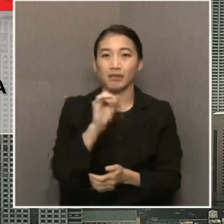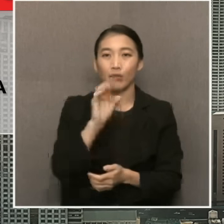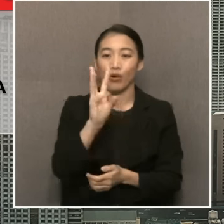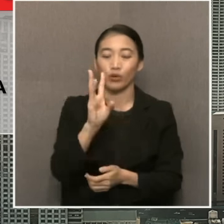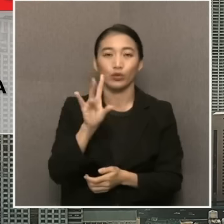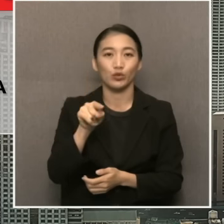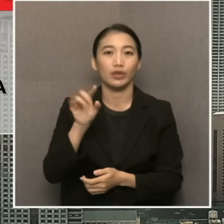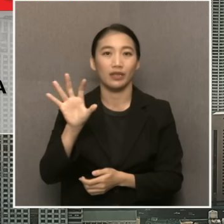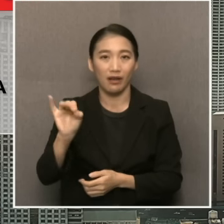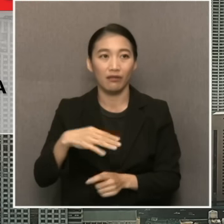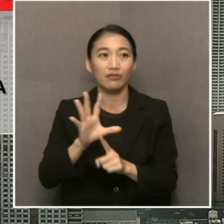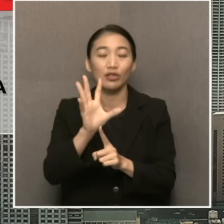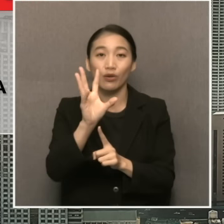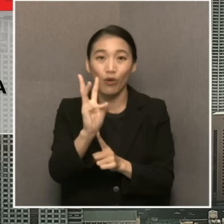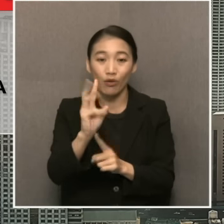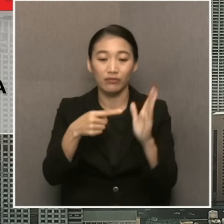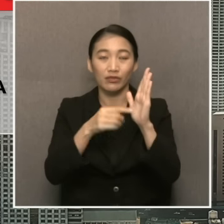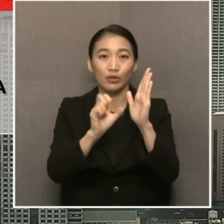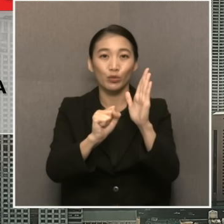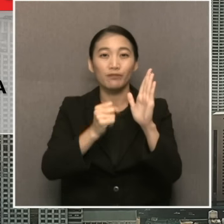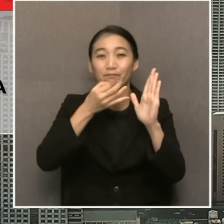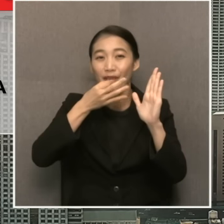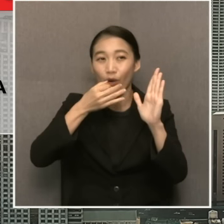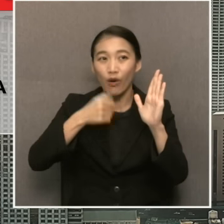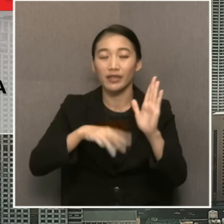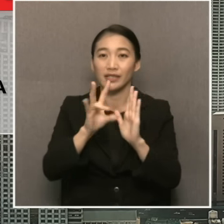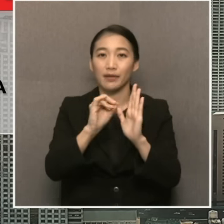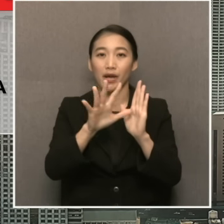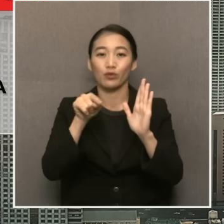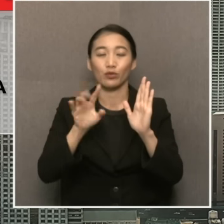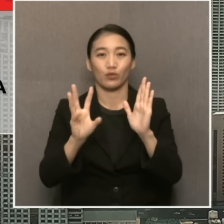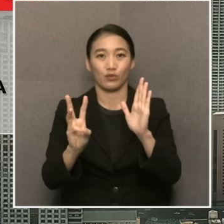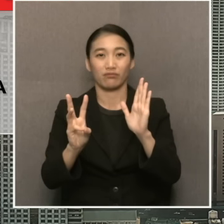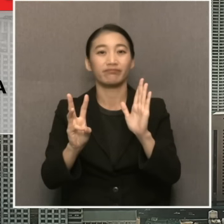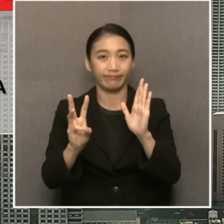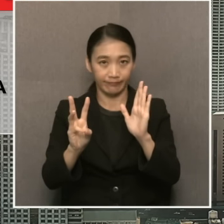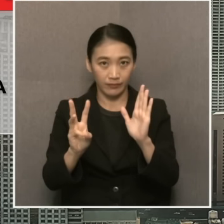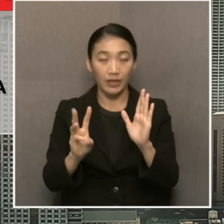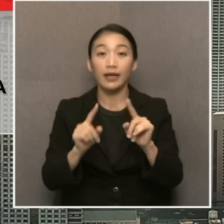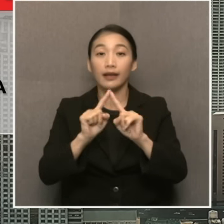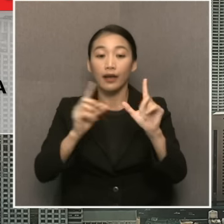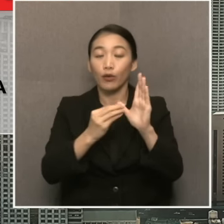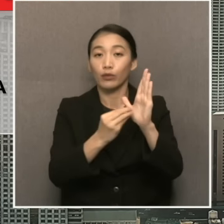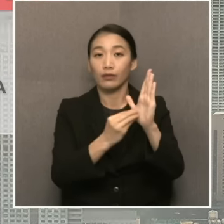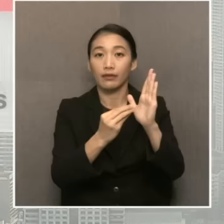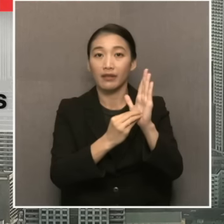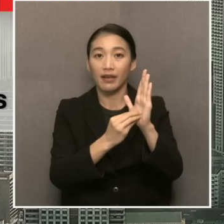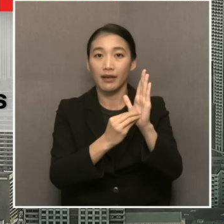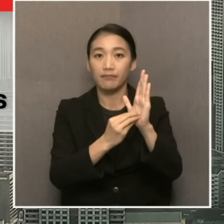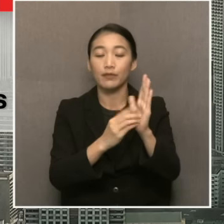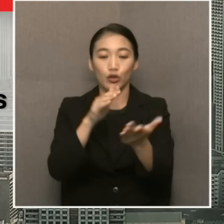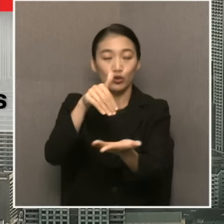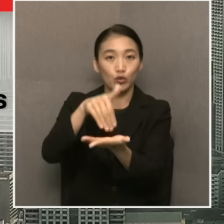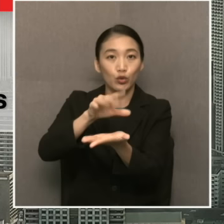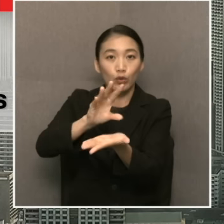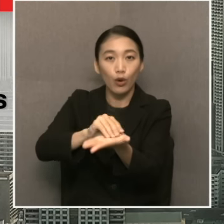าคร 75.6 ไมโครกรัมต่อลูกบาศก์เมตรค่ะส่วนในพื้นที่กรุงเทพมหานครศูนย์ข้อมูลคุณ